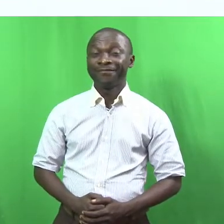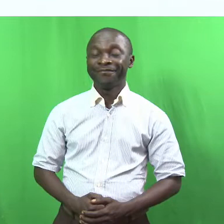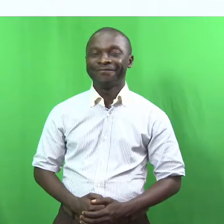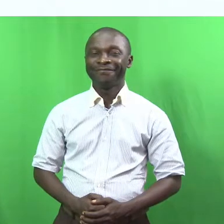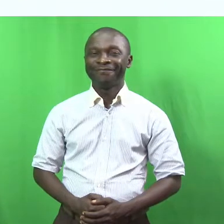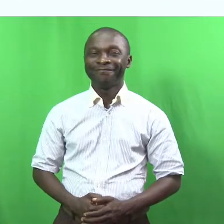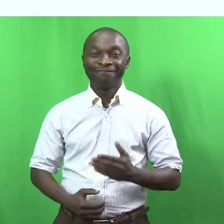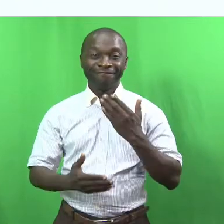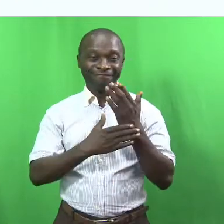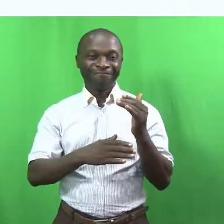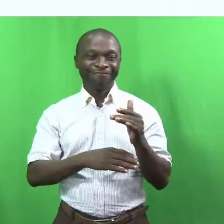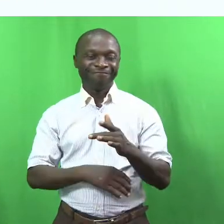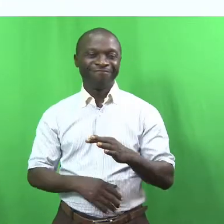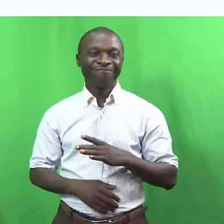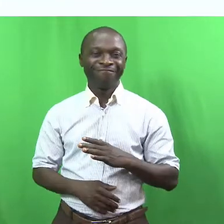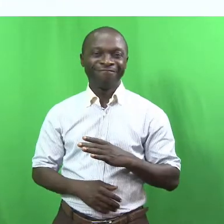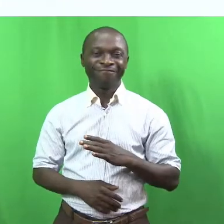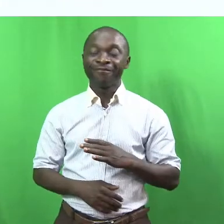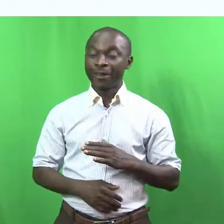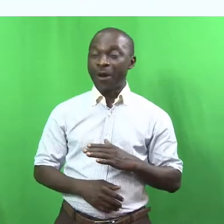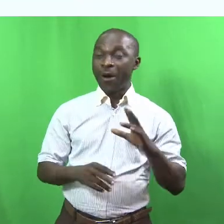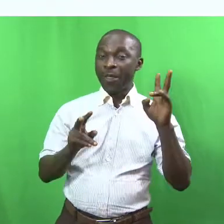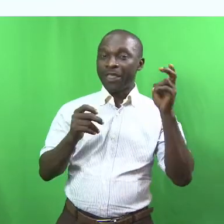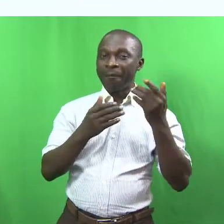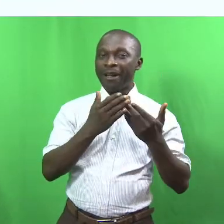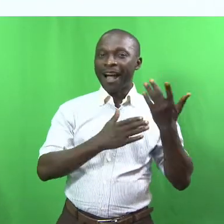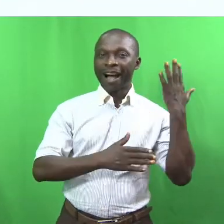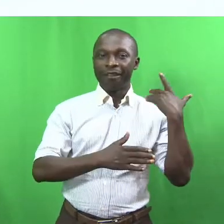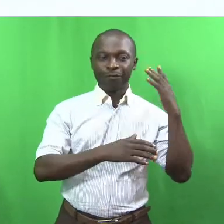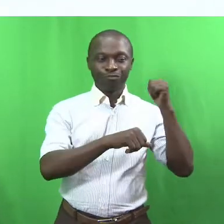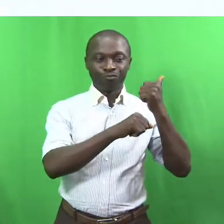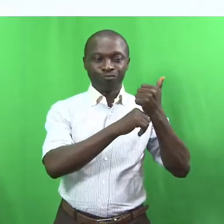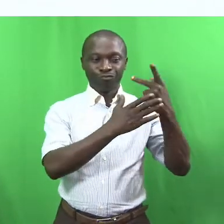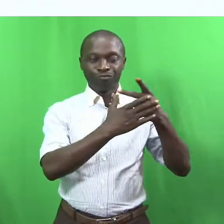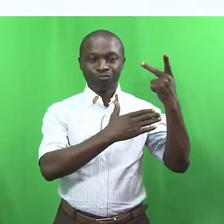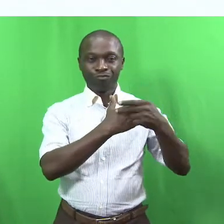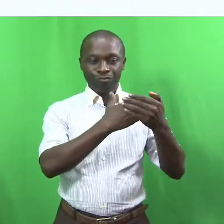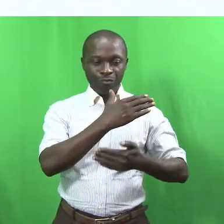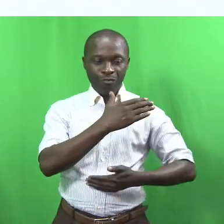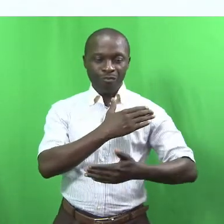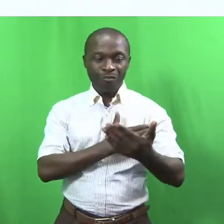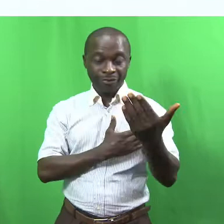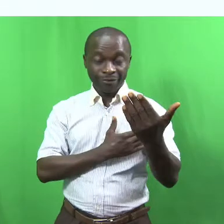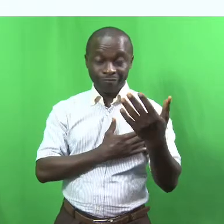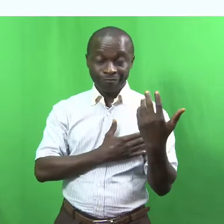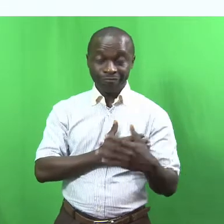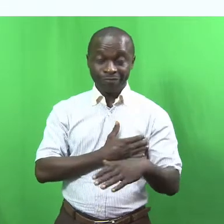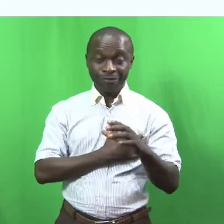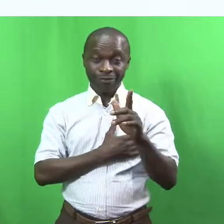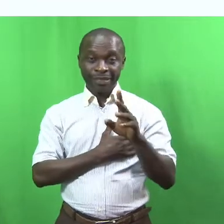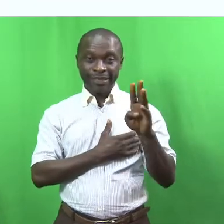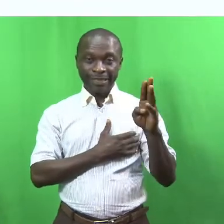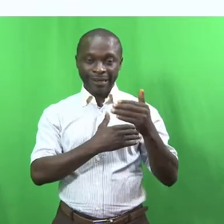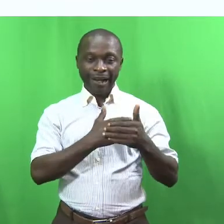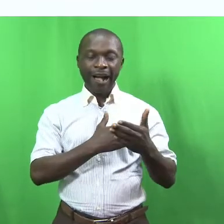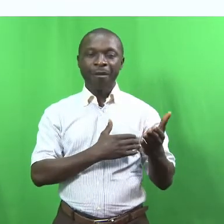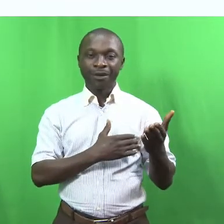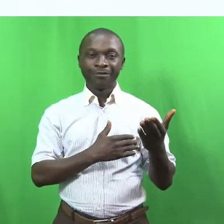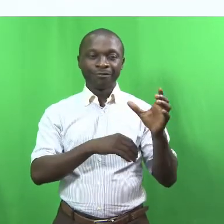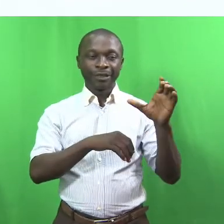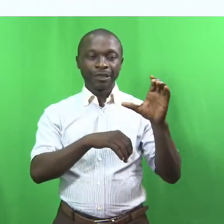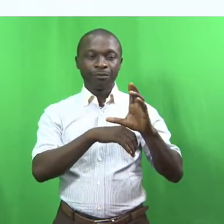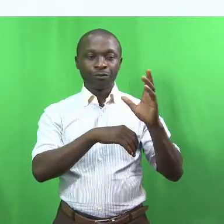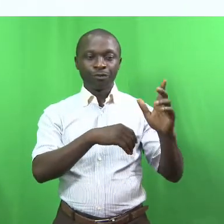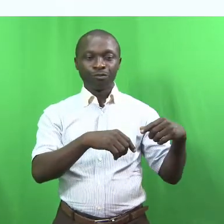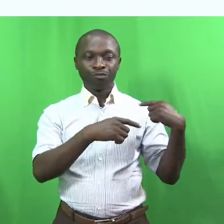De plus, 24 ans après le processus de démocratisation du Cameroun, le pays vient d'atteindre son apogée à la faveur des